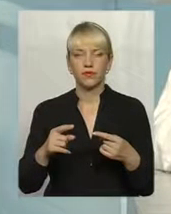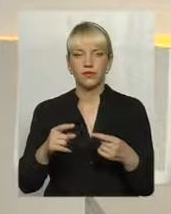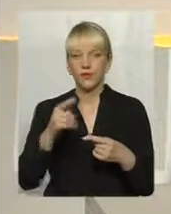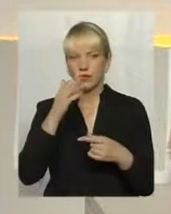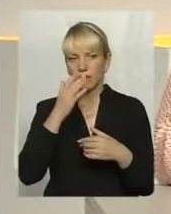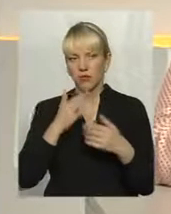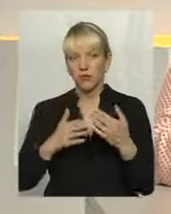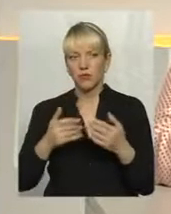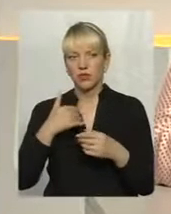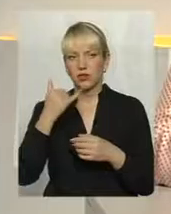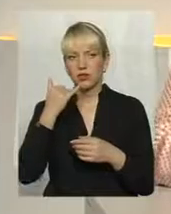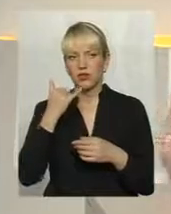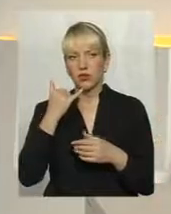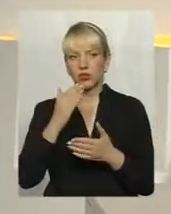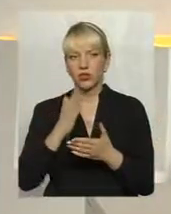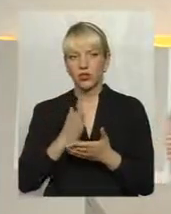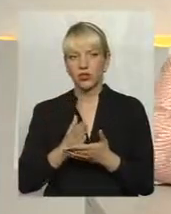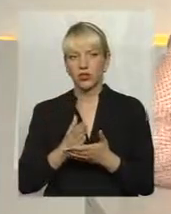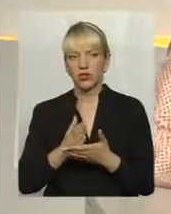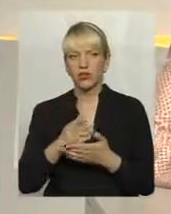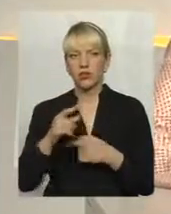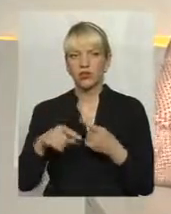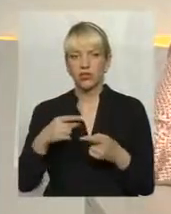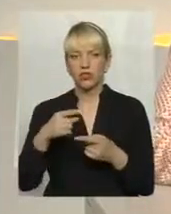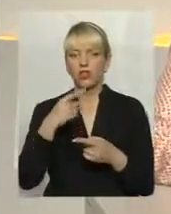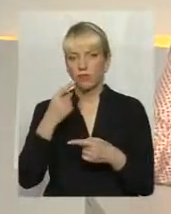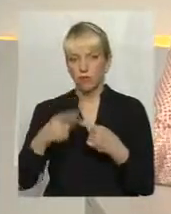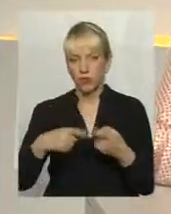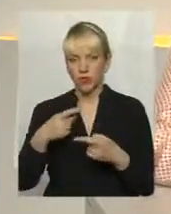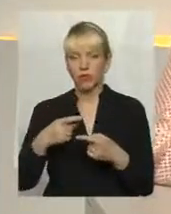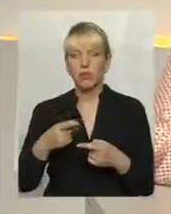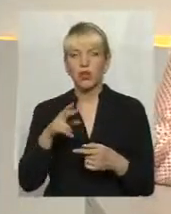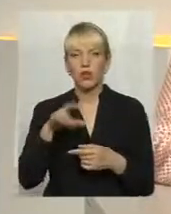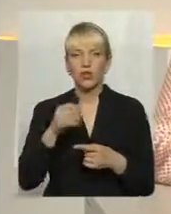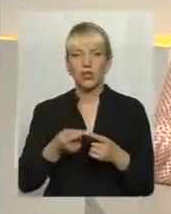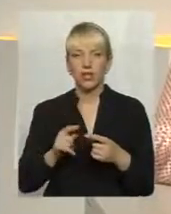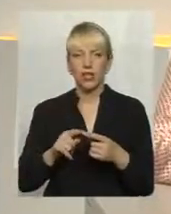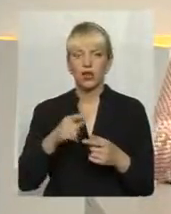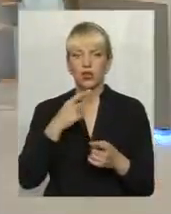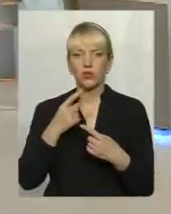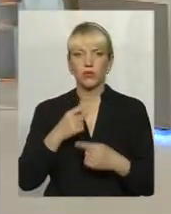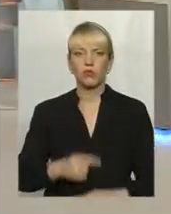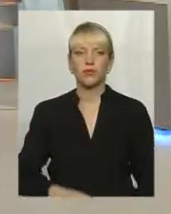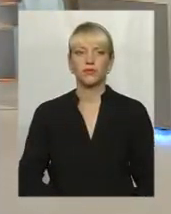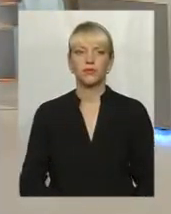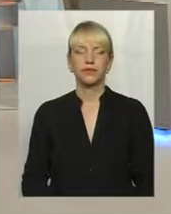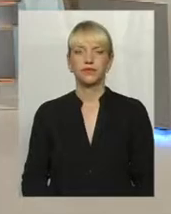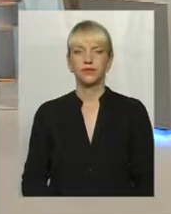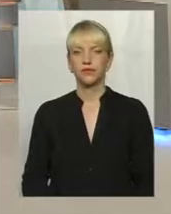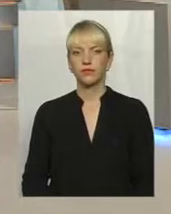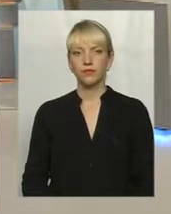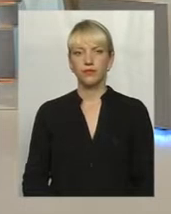змушена перервати, тому що маємо телефонний дзвіночок, а до цієї розмови ми обов'язково повернемося, тому що тема дуже актуальна. Слухаємо